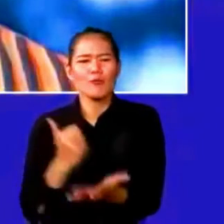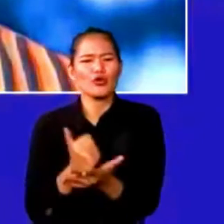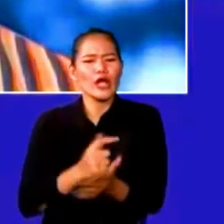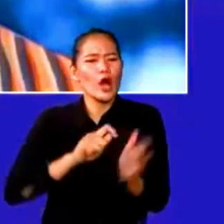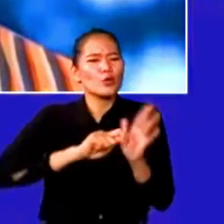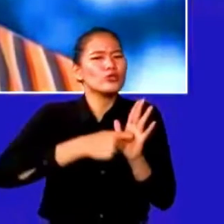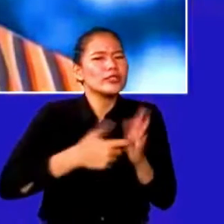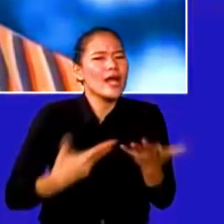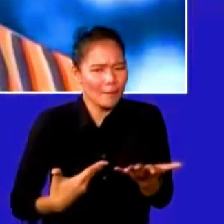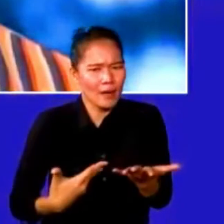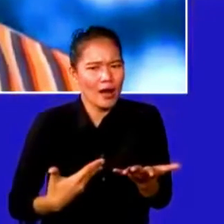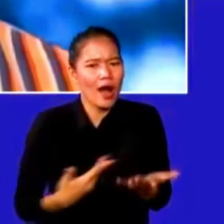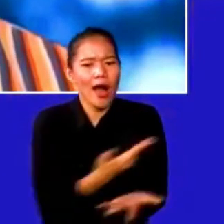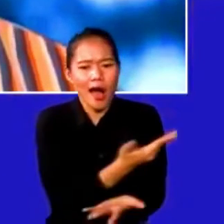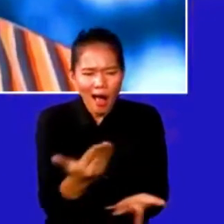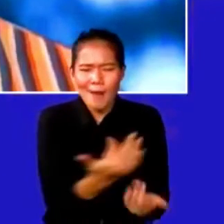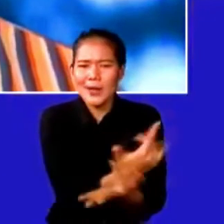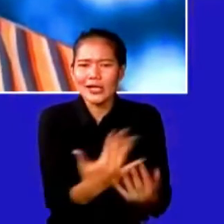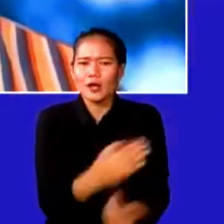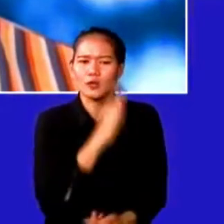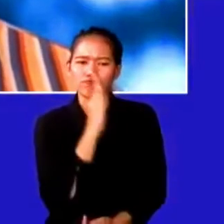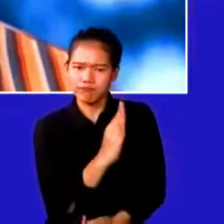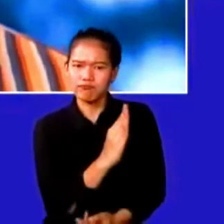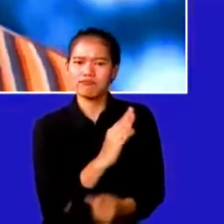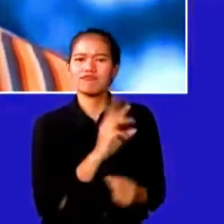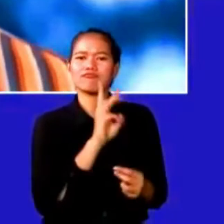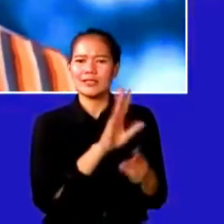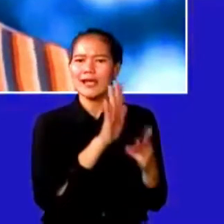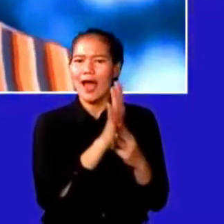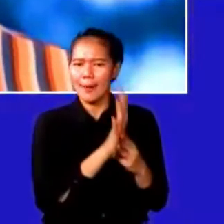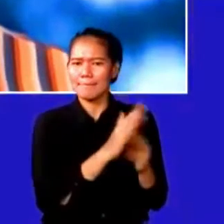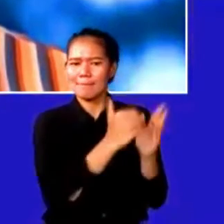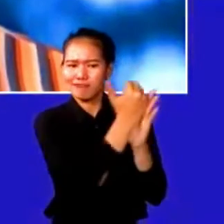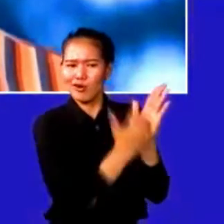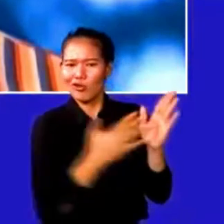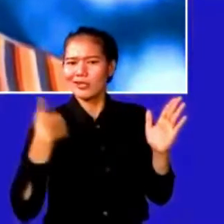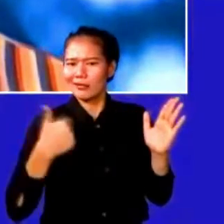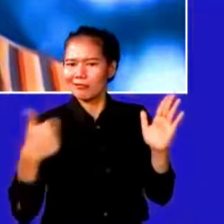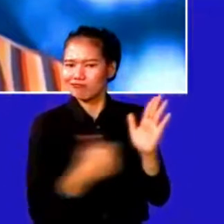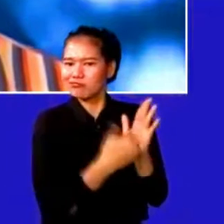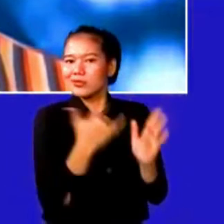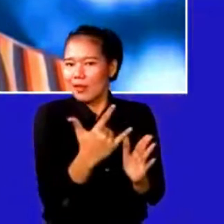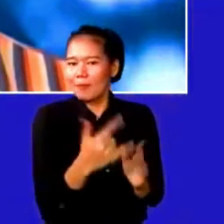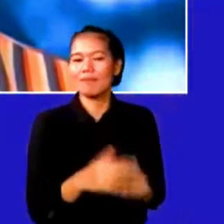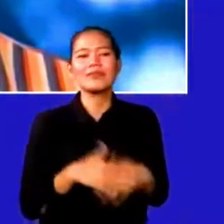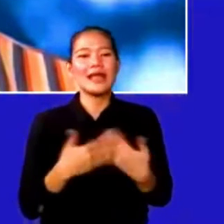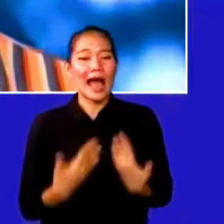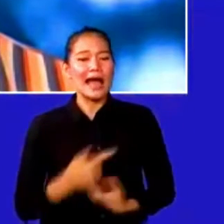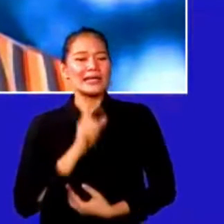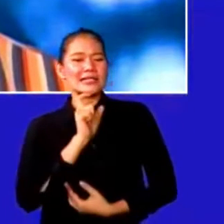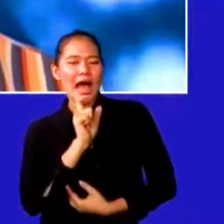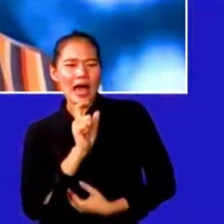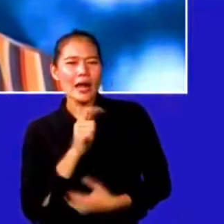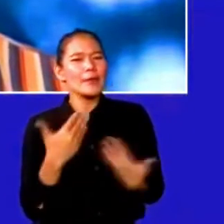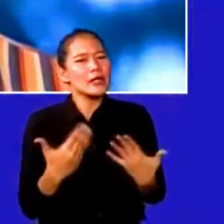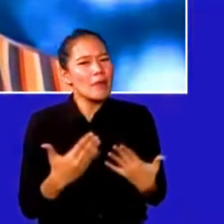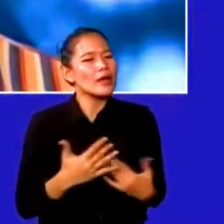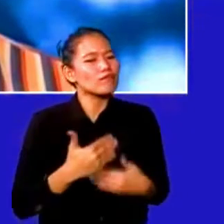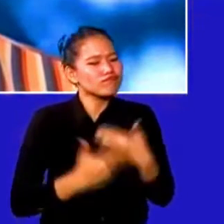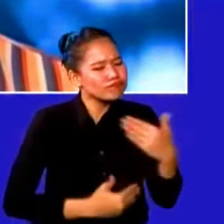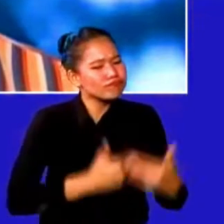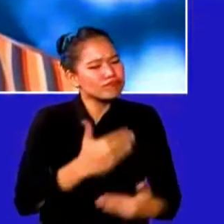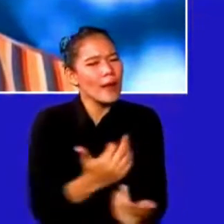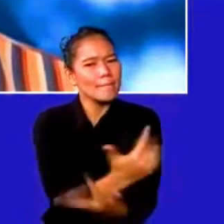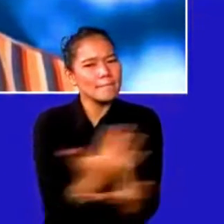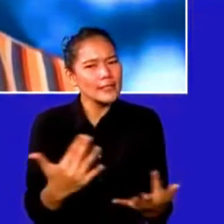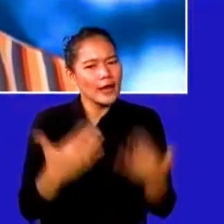kunci utamanya ini tetap pada komitmen kuat ya untuk menerapkan protokol kesehatan lantas Bagaimana proses cara supaya komitmen ini terus